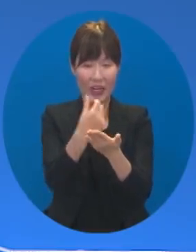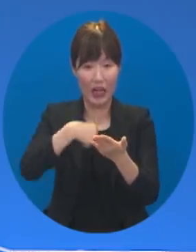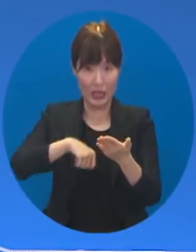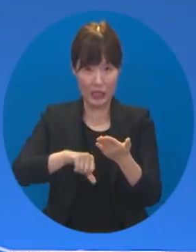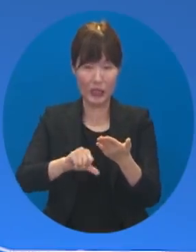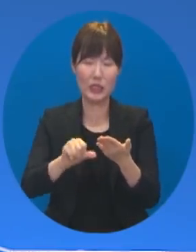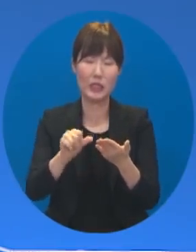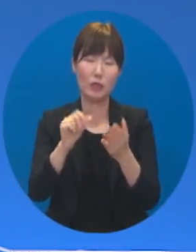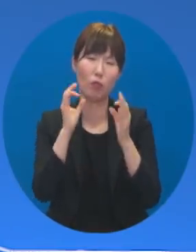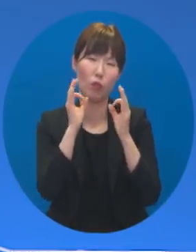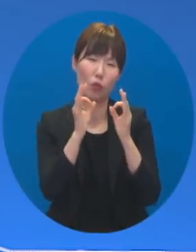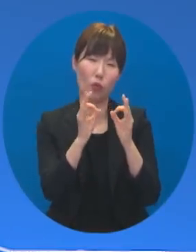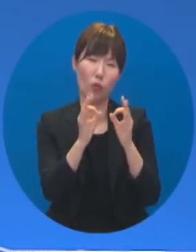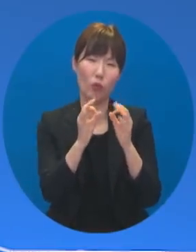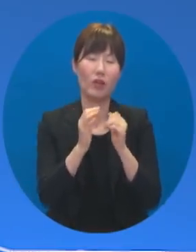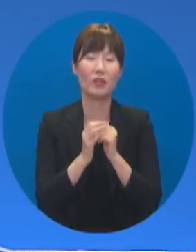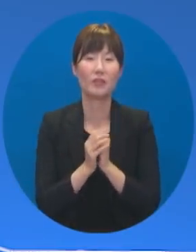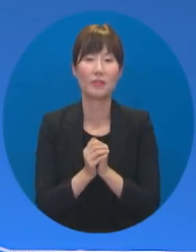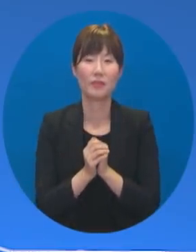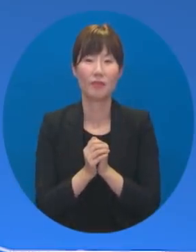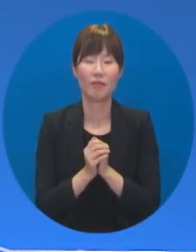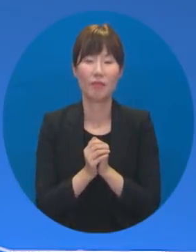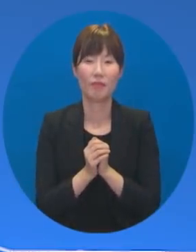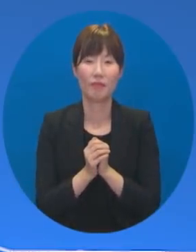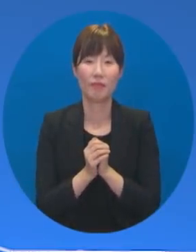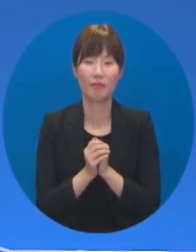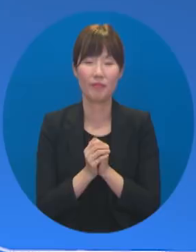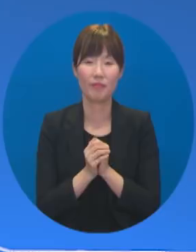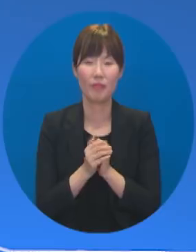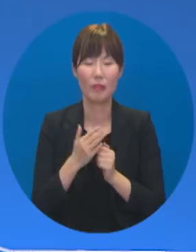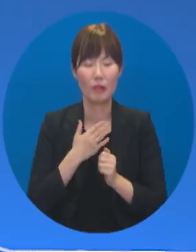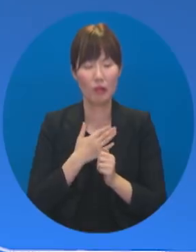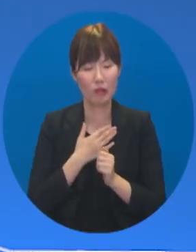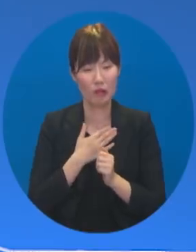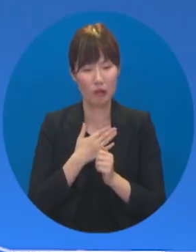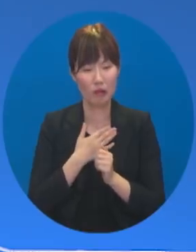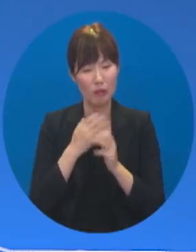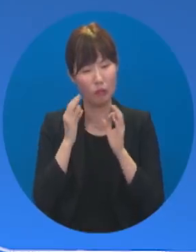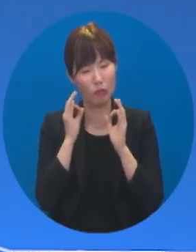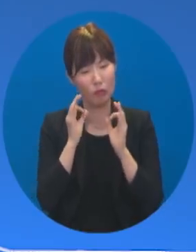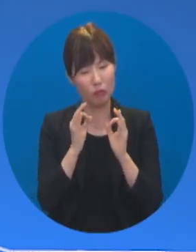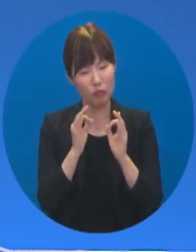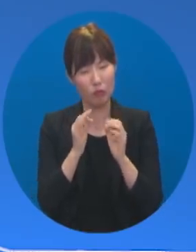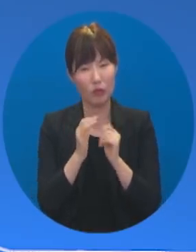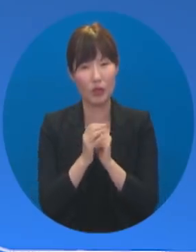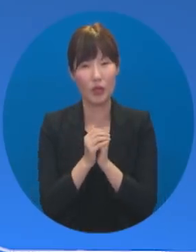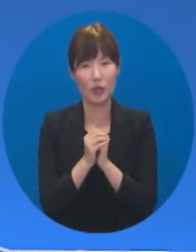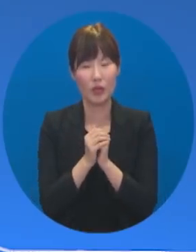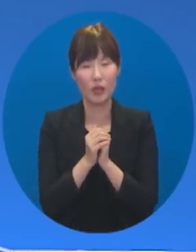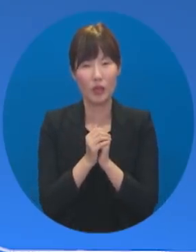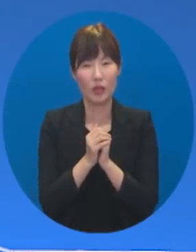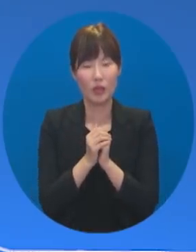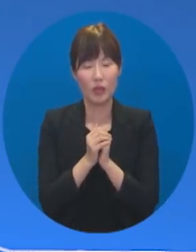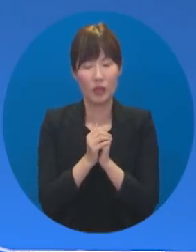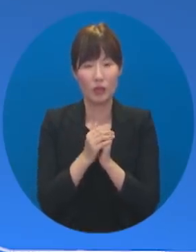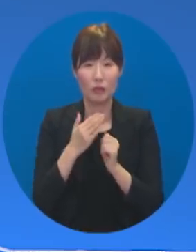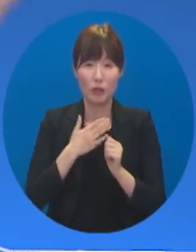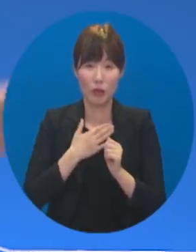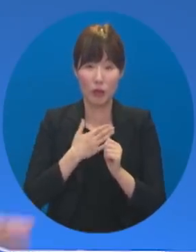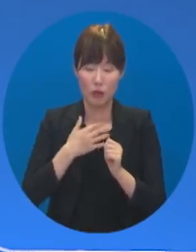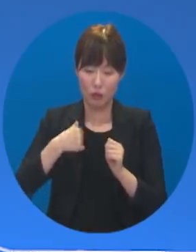그 원기가 들어가는 그 순간이 저에게는 마치 원기를